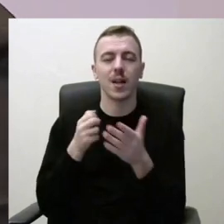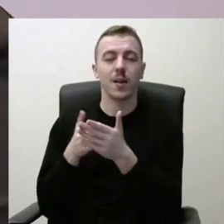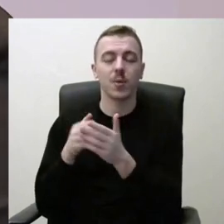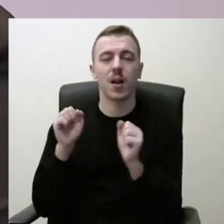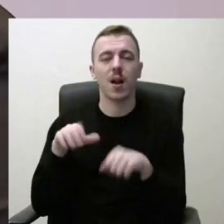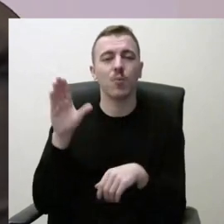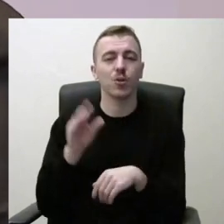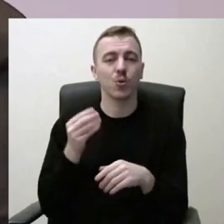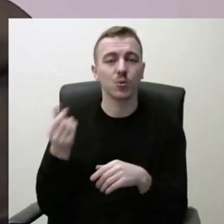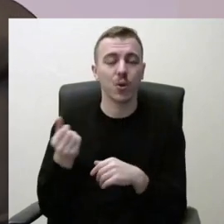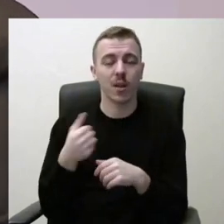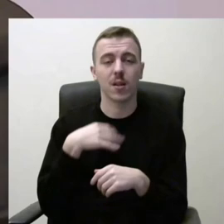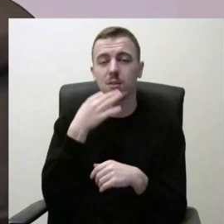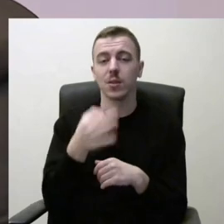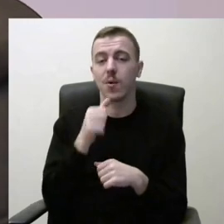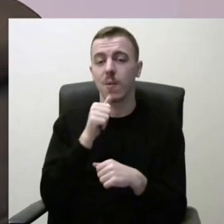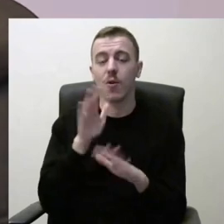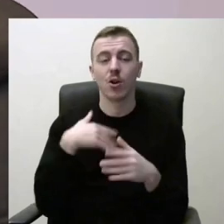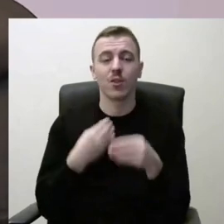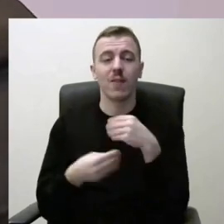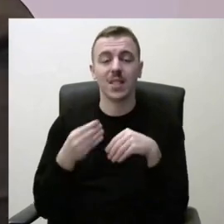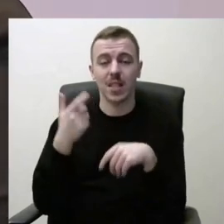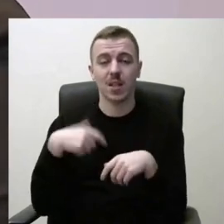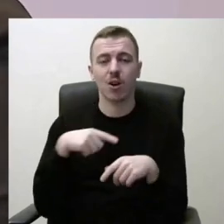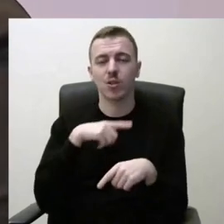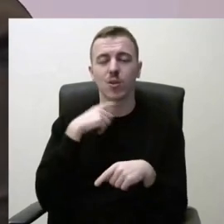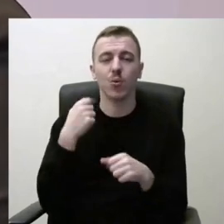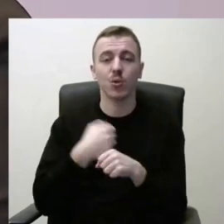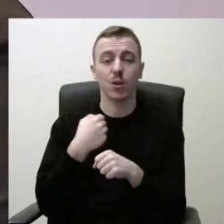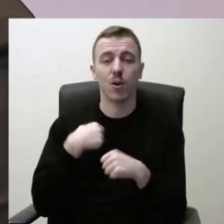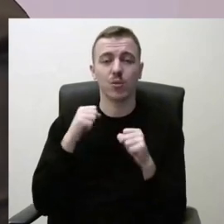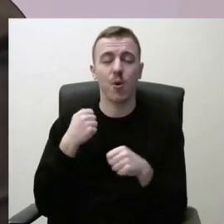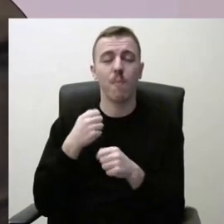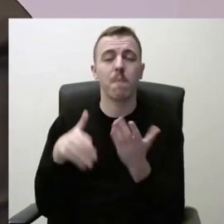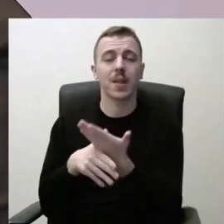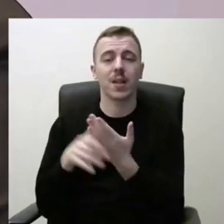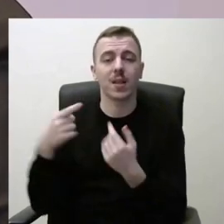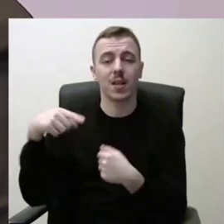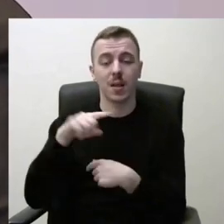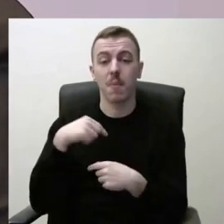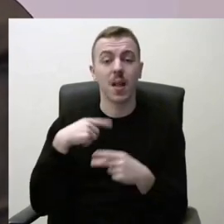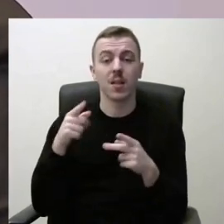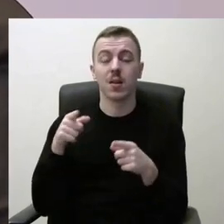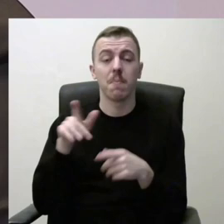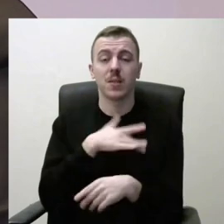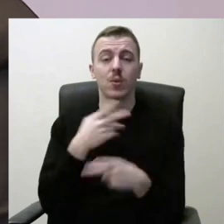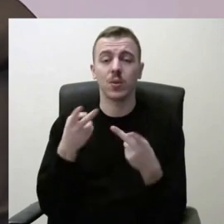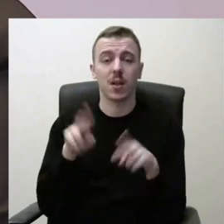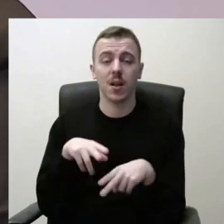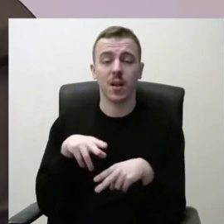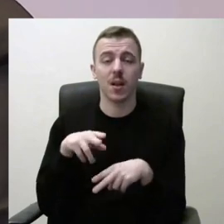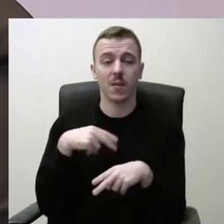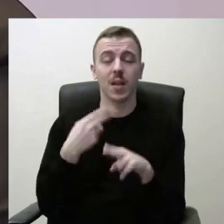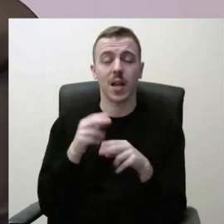nes, kaip ir minėjau, jeigu aš esu verslininkas pakankamai uždirbu, tai aš galiu padėti kitiems. Man tos paslaugos nereikia. Reikia diferencijuoti tą